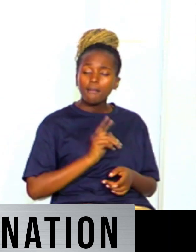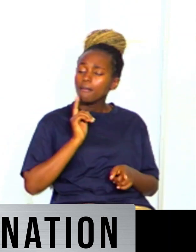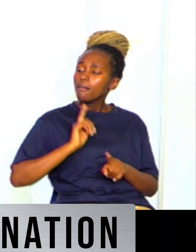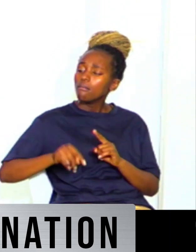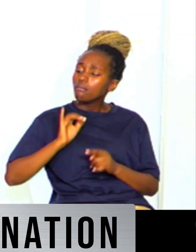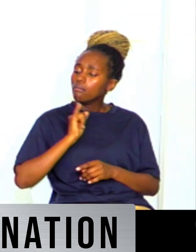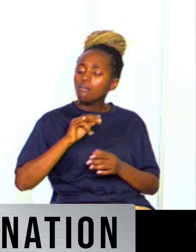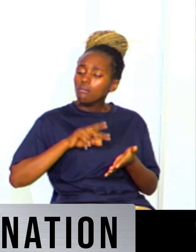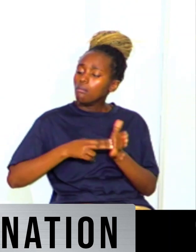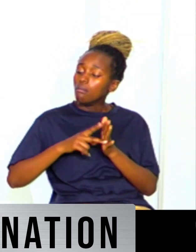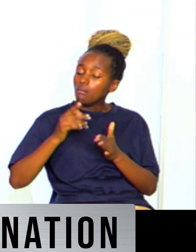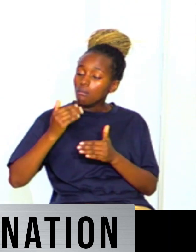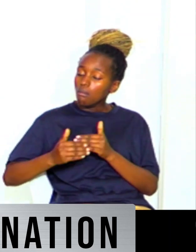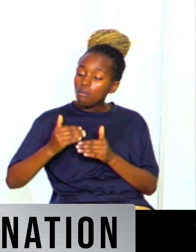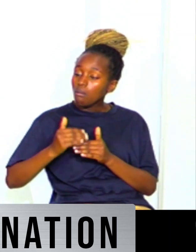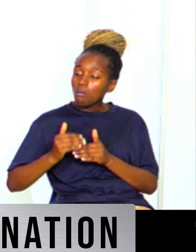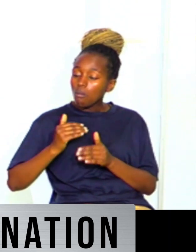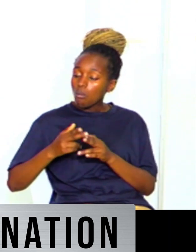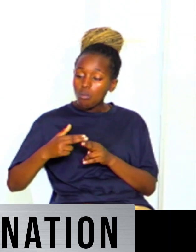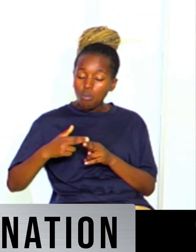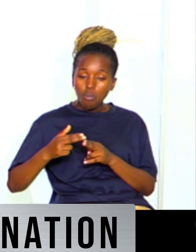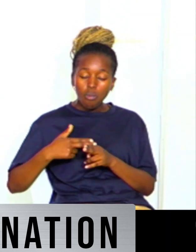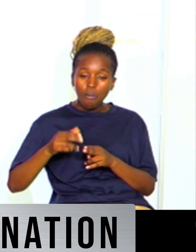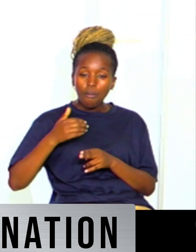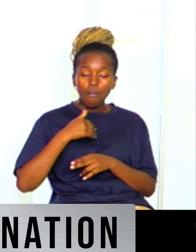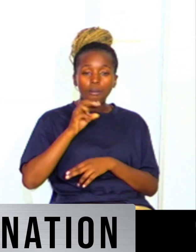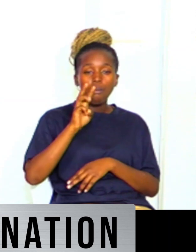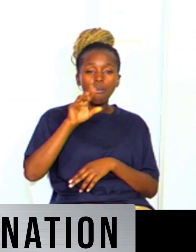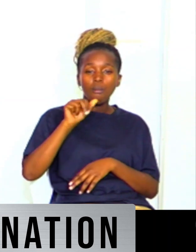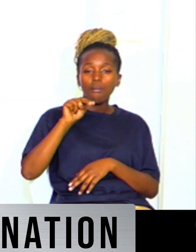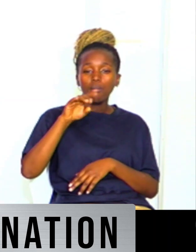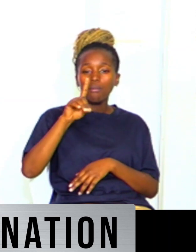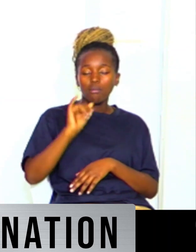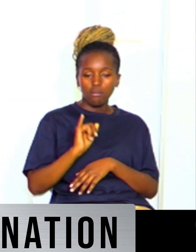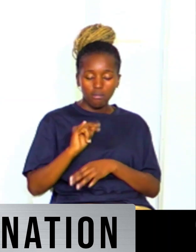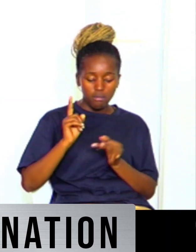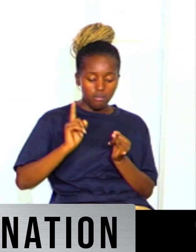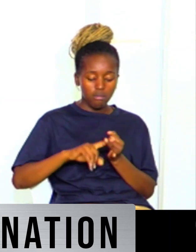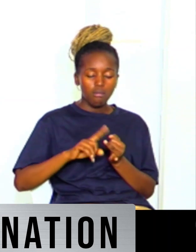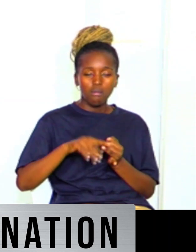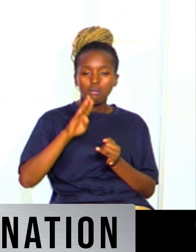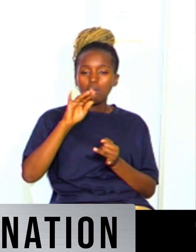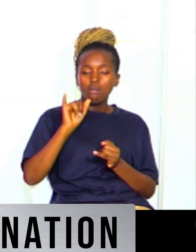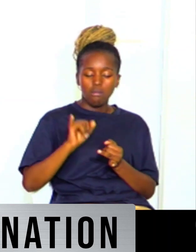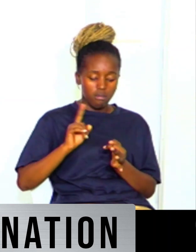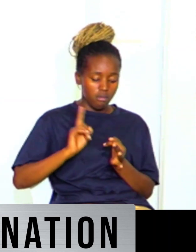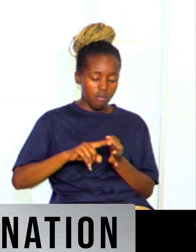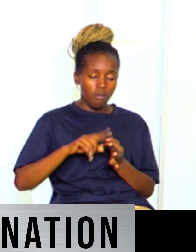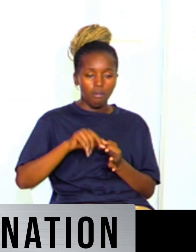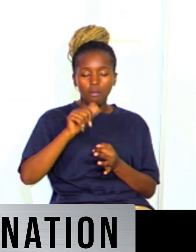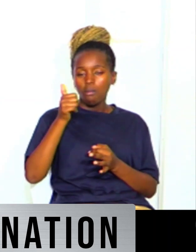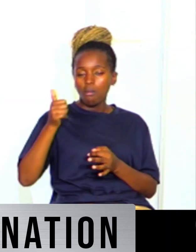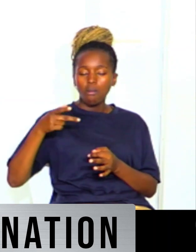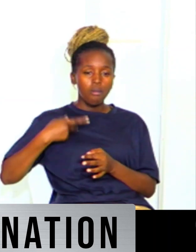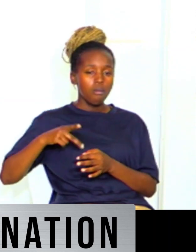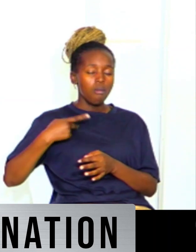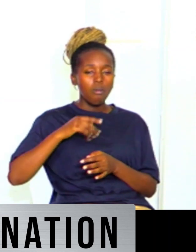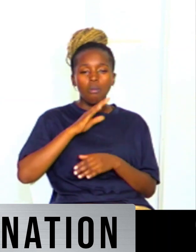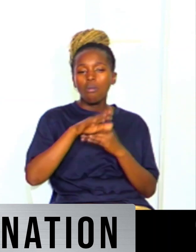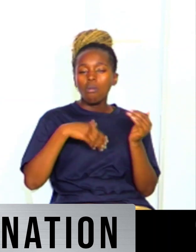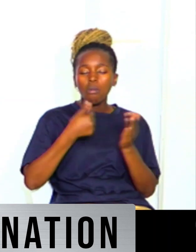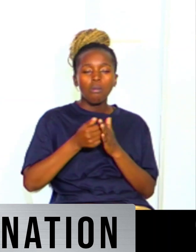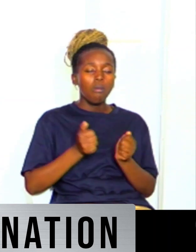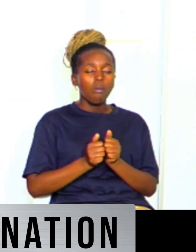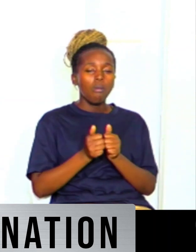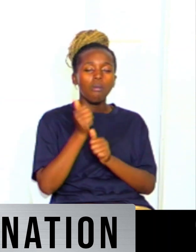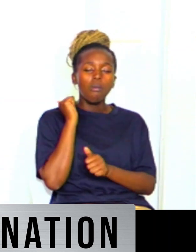the likes of Mbai, Opio and I are going to resign? They will. They will not resign. The job will itakuwa imeisha. Watarudi